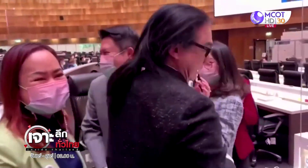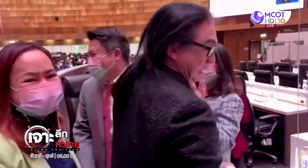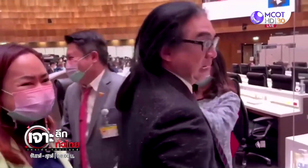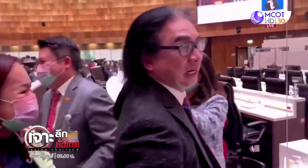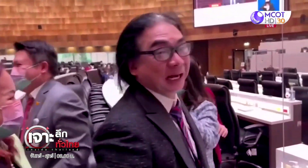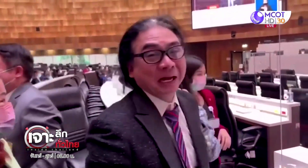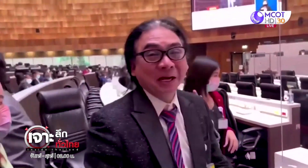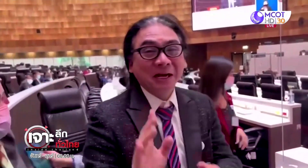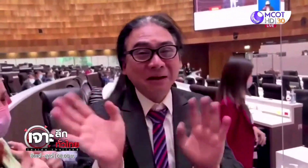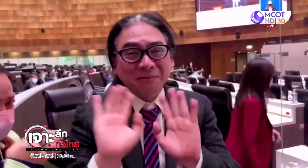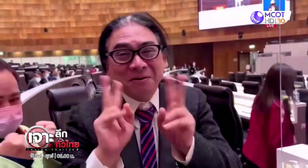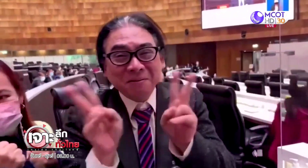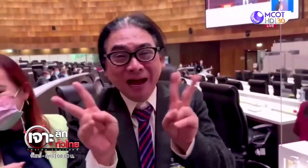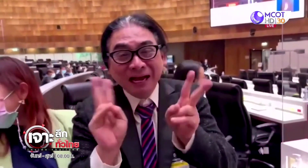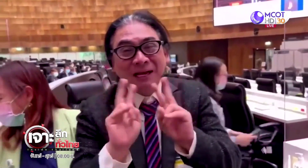เยี่ยม คุณท่าน